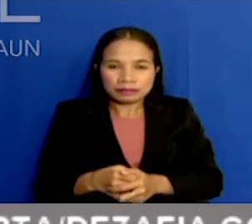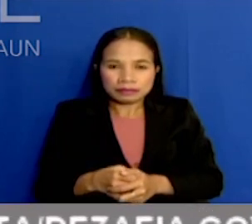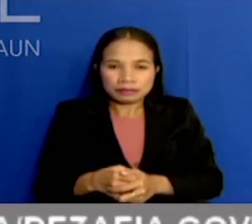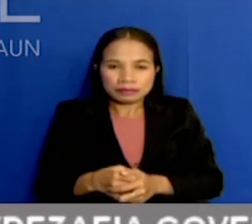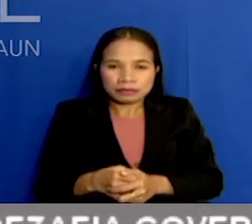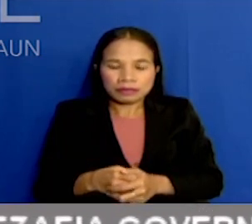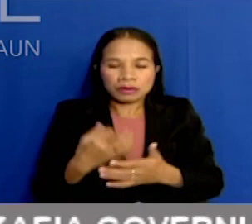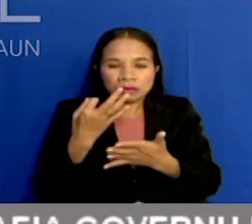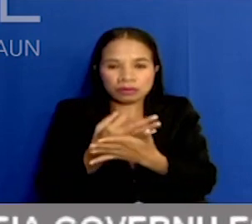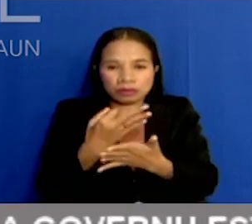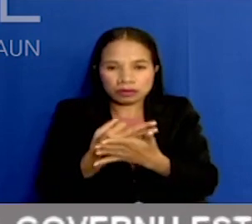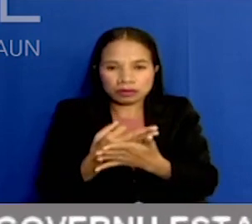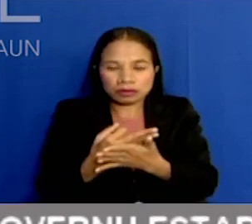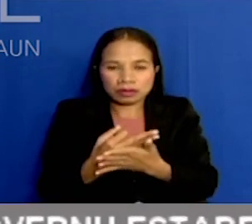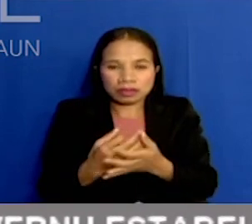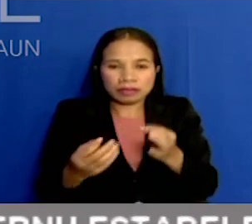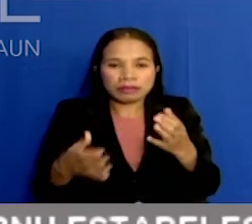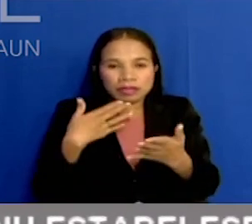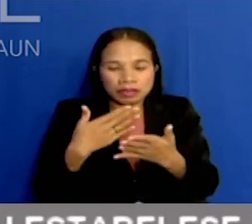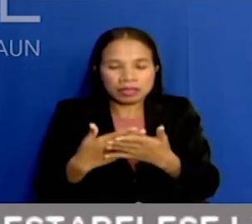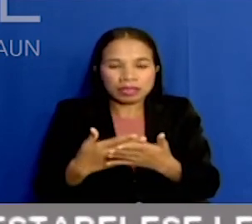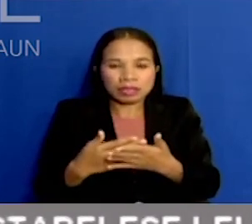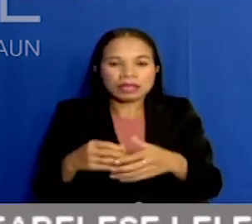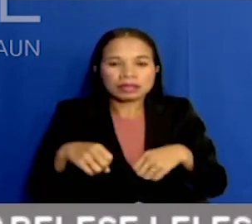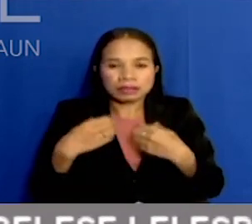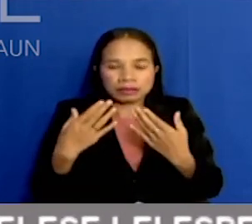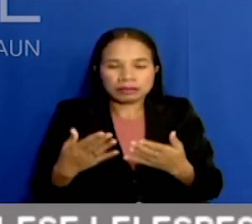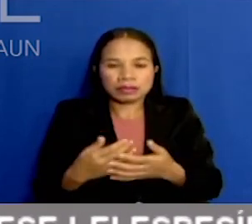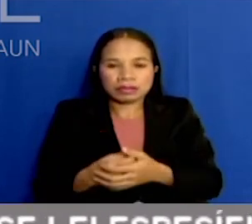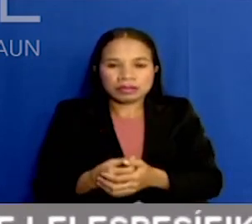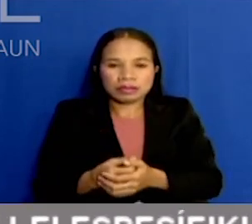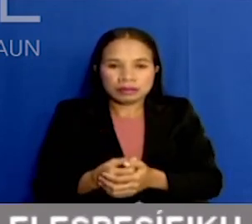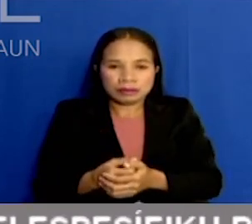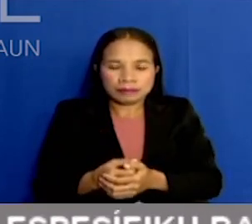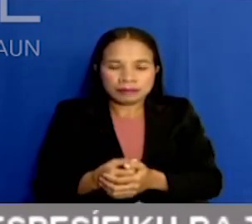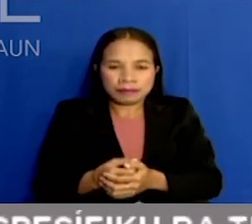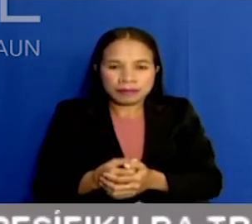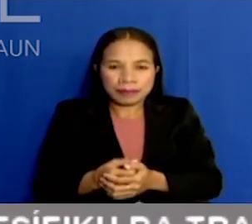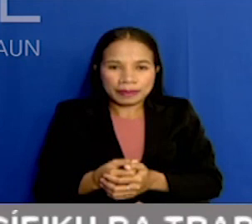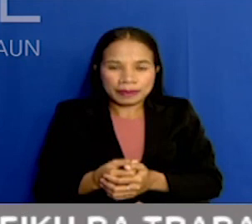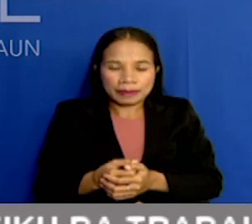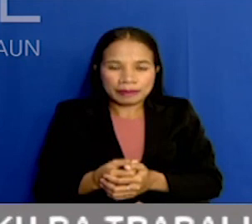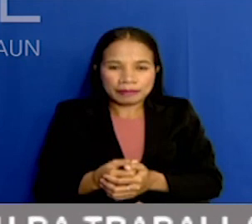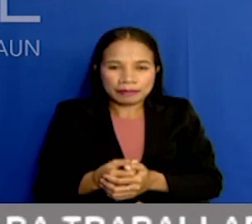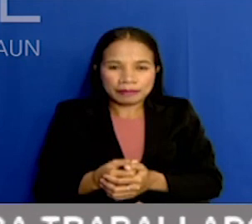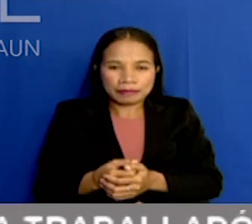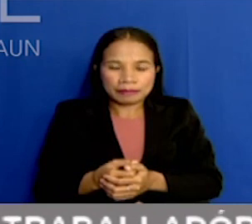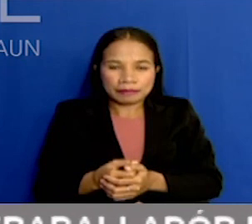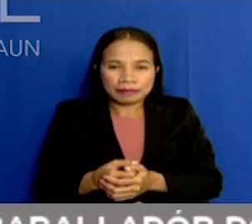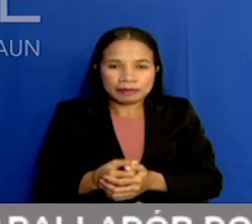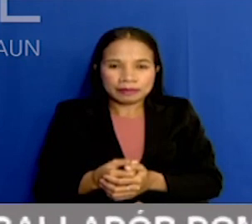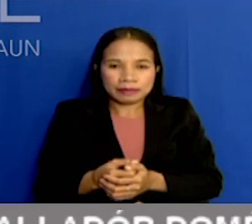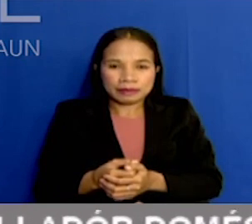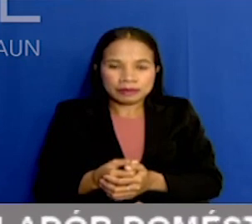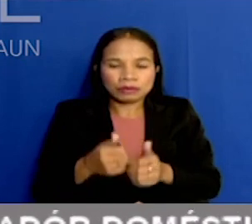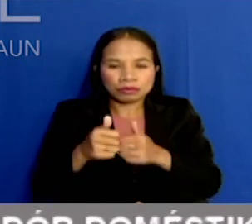ratifikatif ne majemu no sinnya benefisu ni hanasan ape vantaja sene me desvantaja ne per izah tuir lei sema den la bele